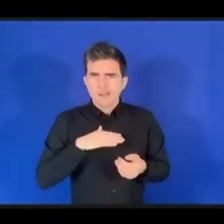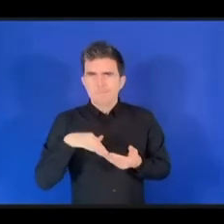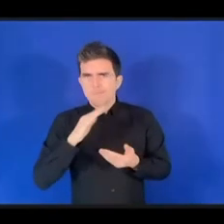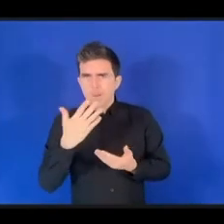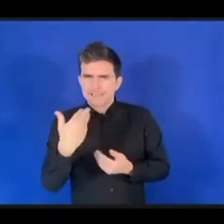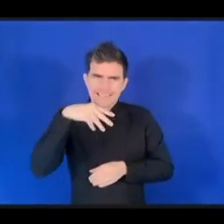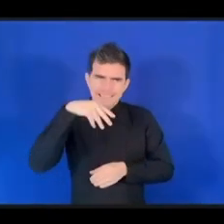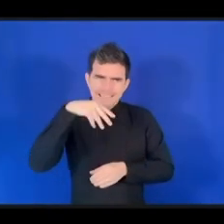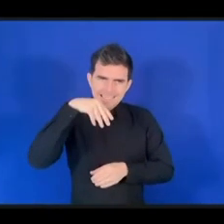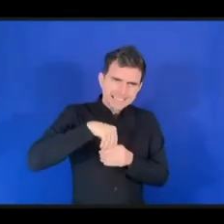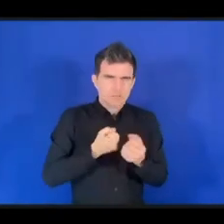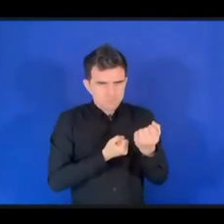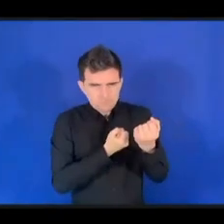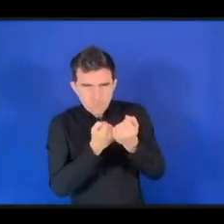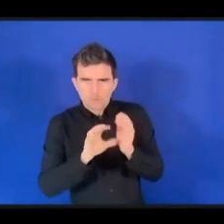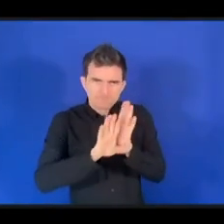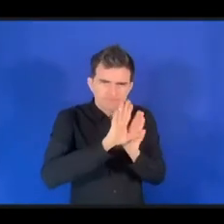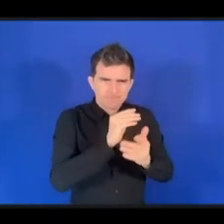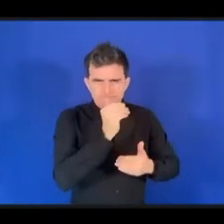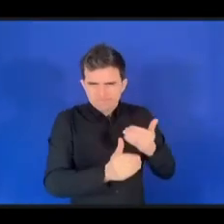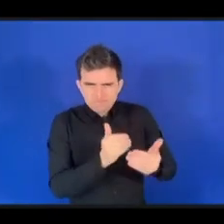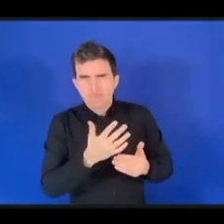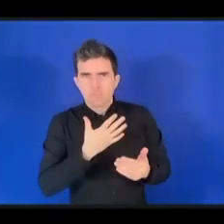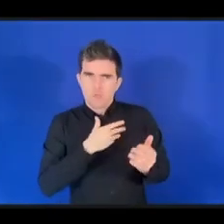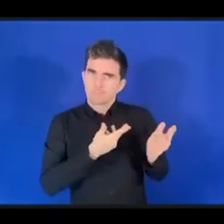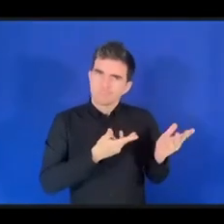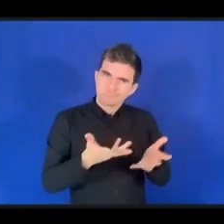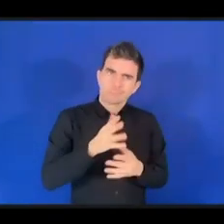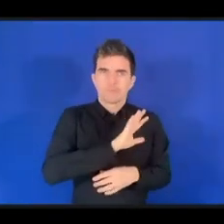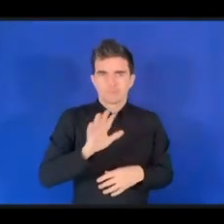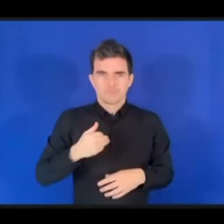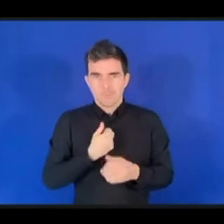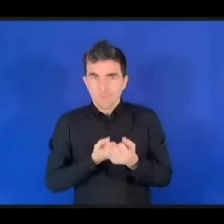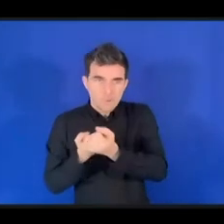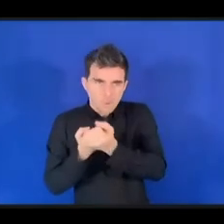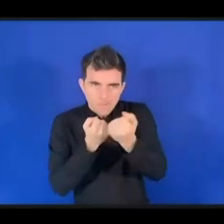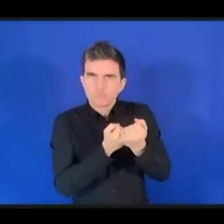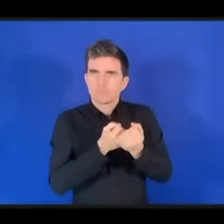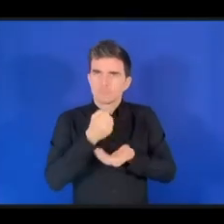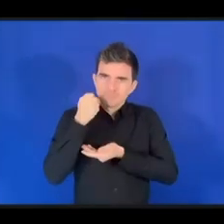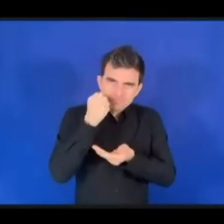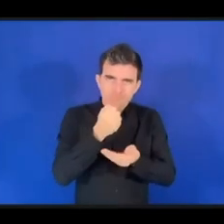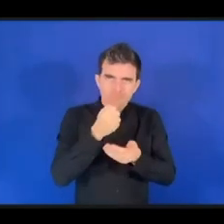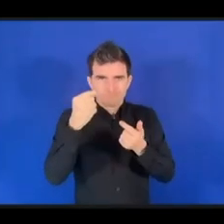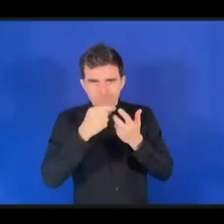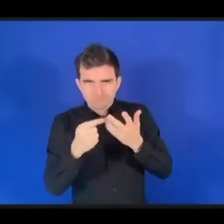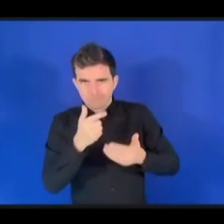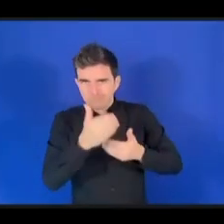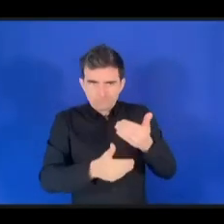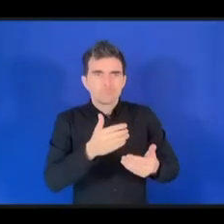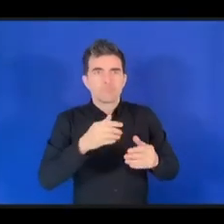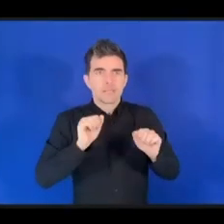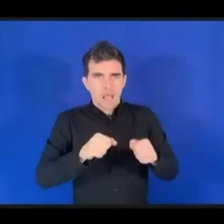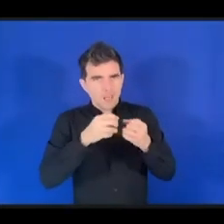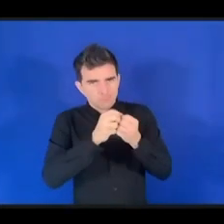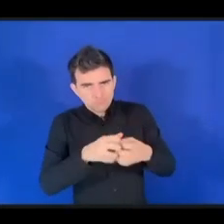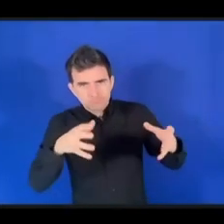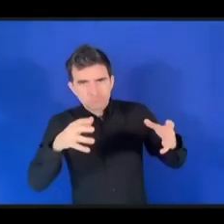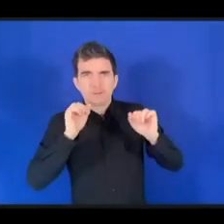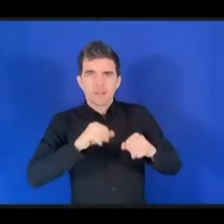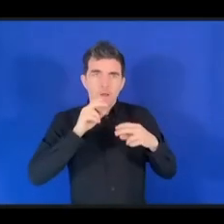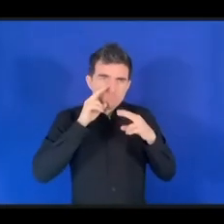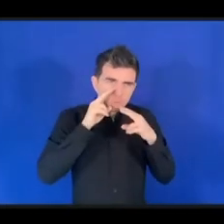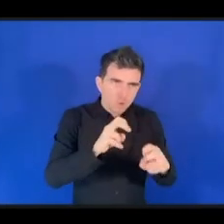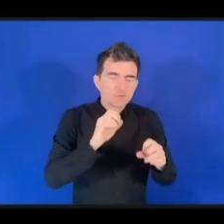compris notre soutien pour fournir des fonds pour le renforcement des capacités la recherche et le développement et le déploiement ainsi je voudrais remercier le